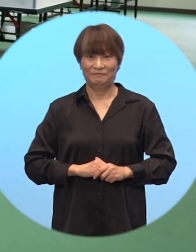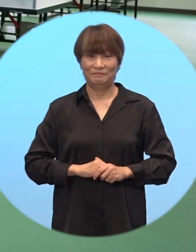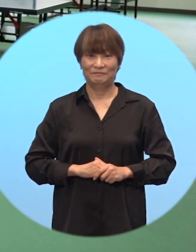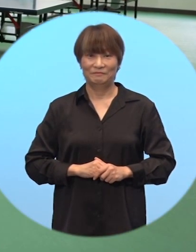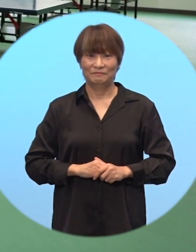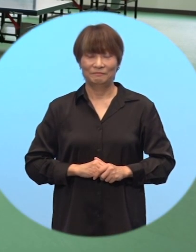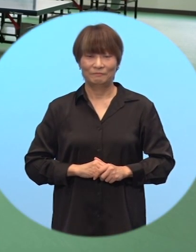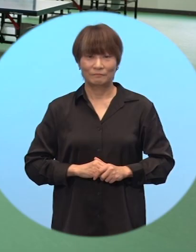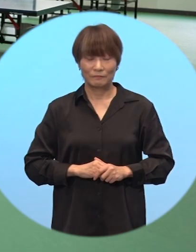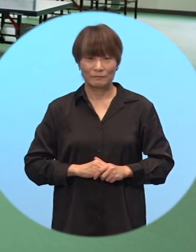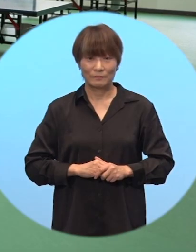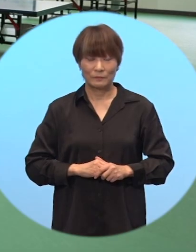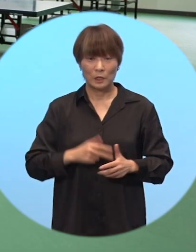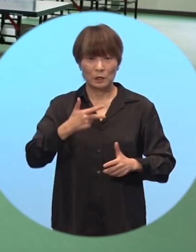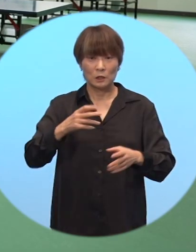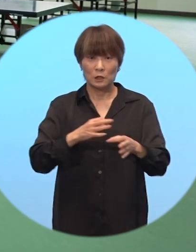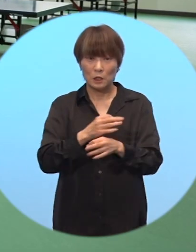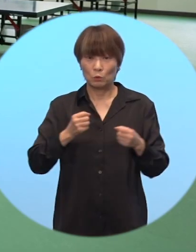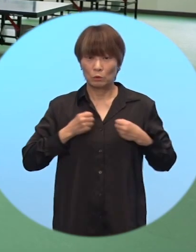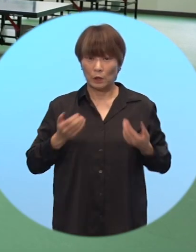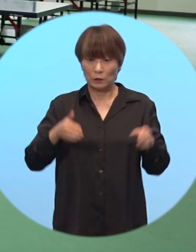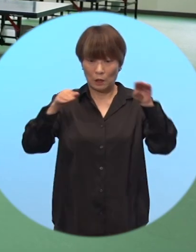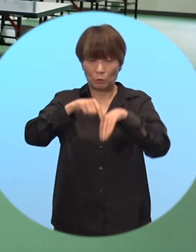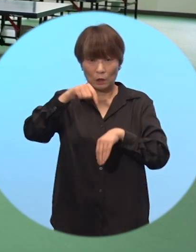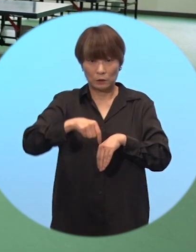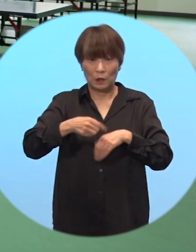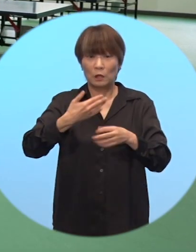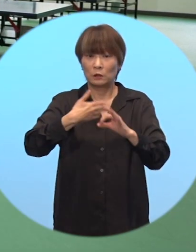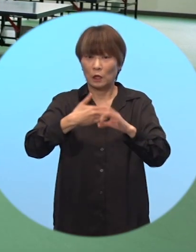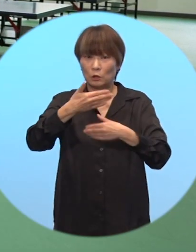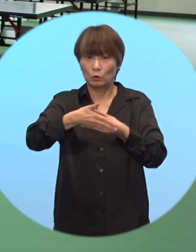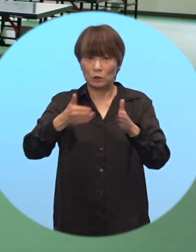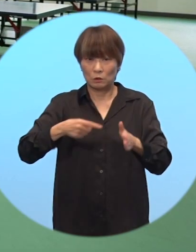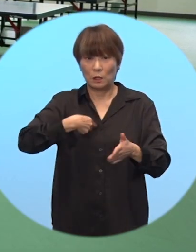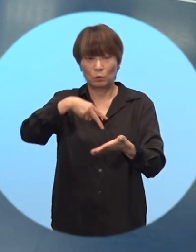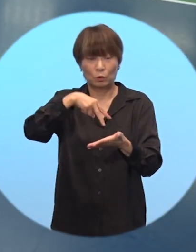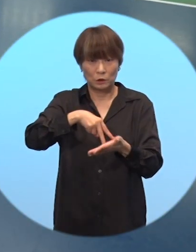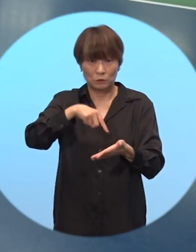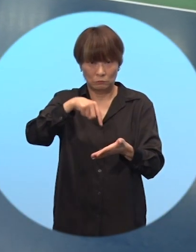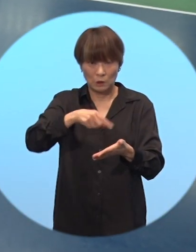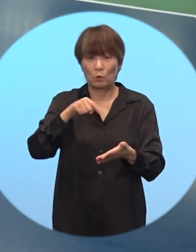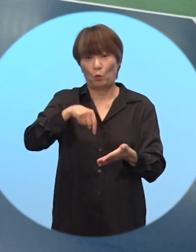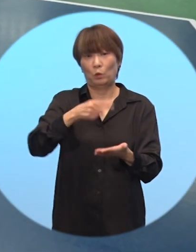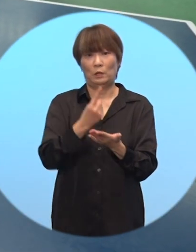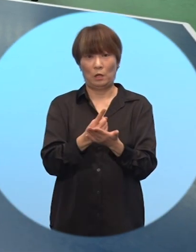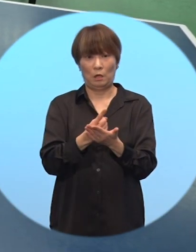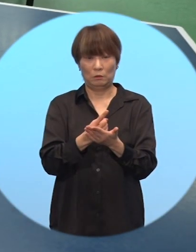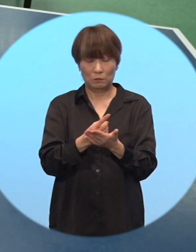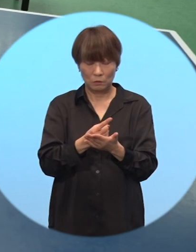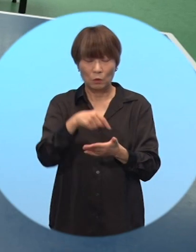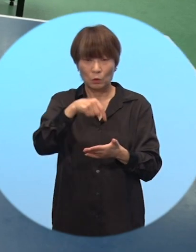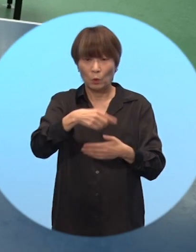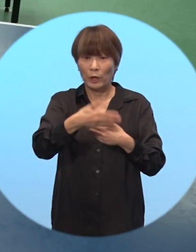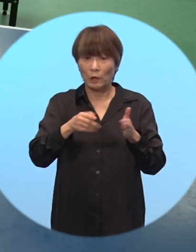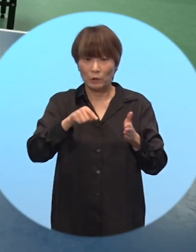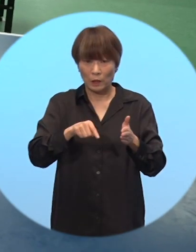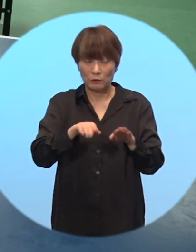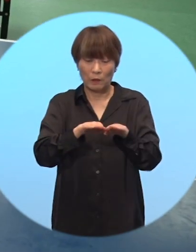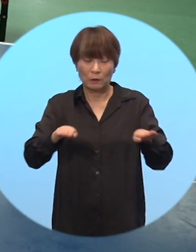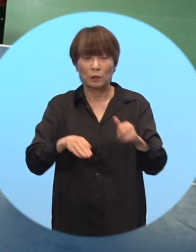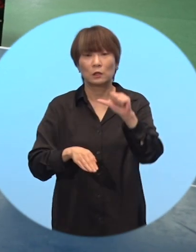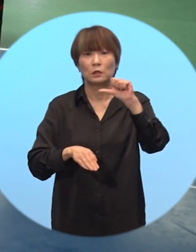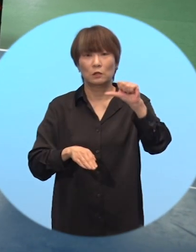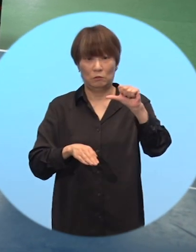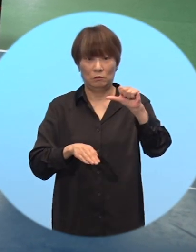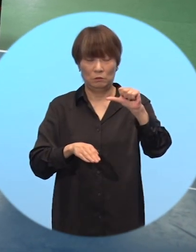市営の体育館の中で卓球室として独立しているのは総合体育館だけです。で、卓球室の中には卓球台が5台ありまして、個人